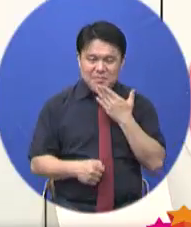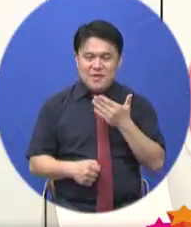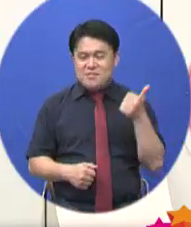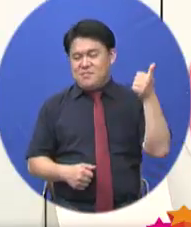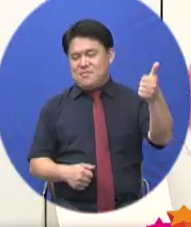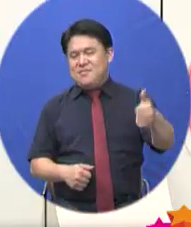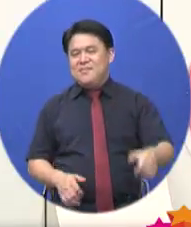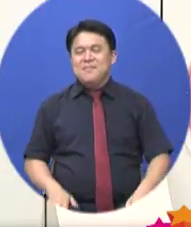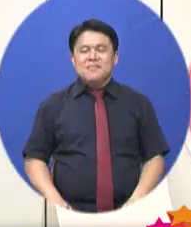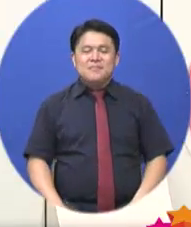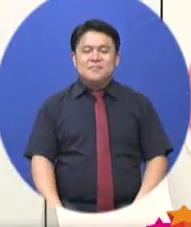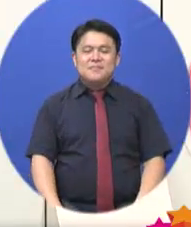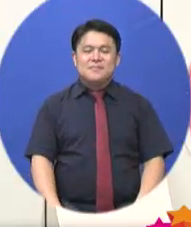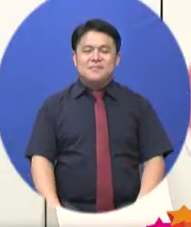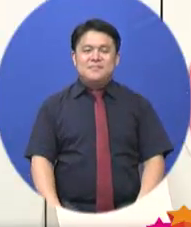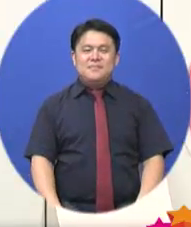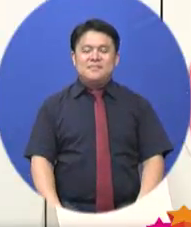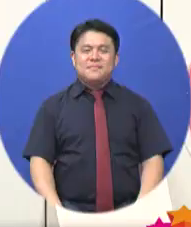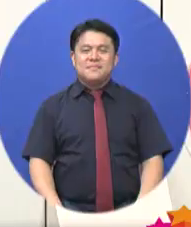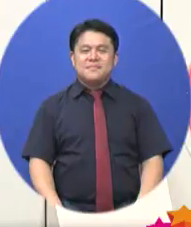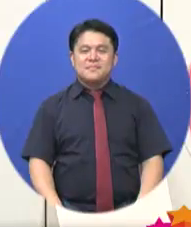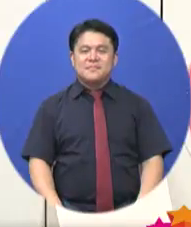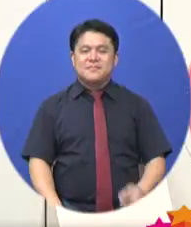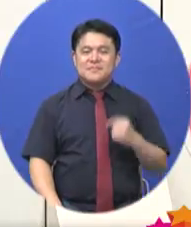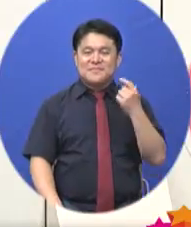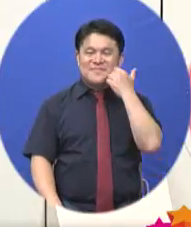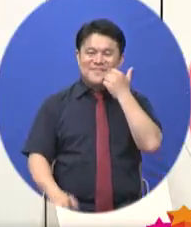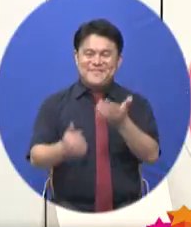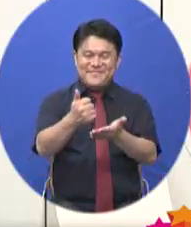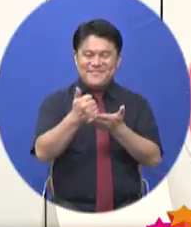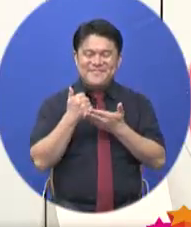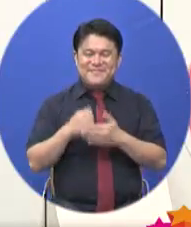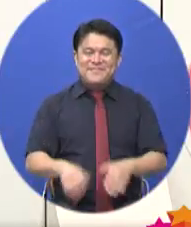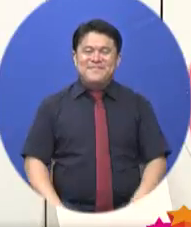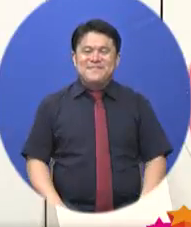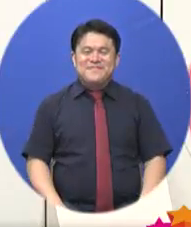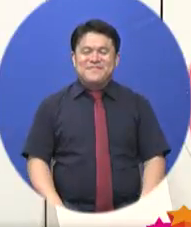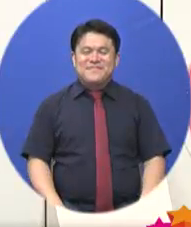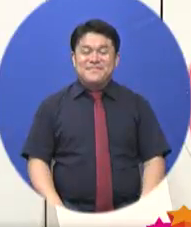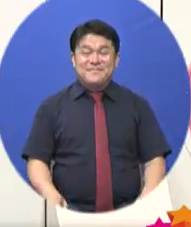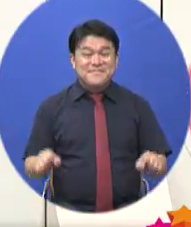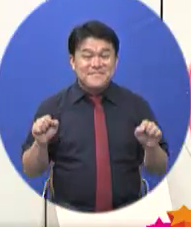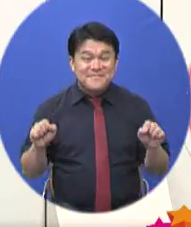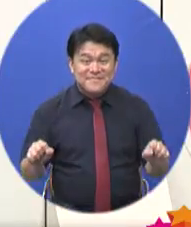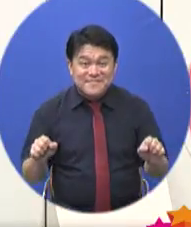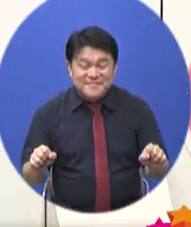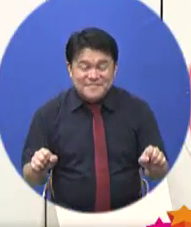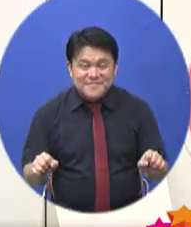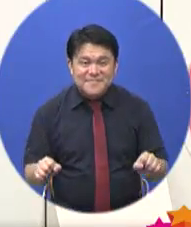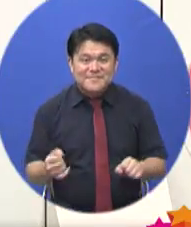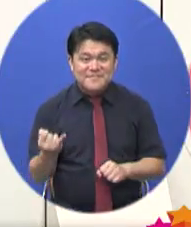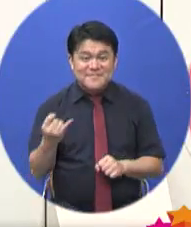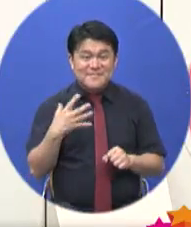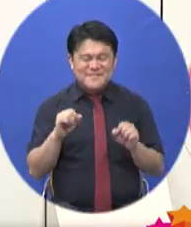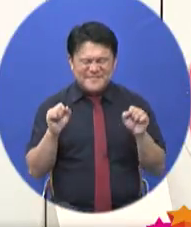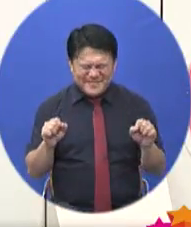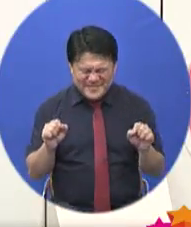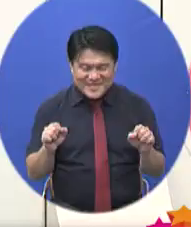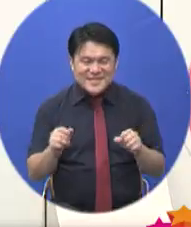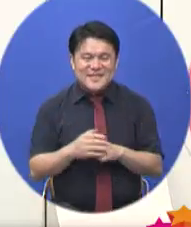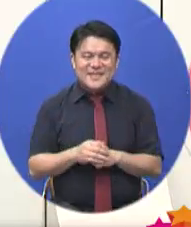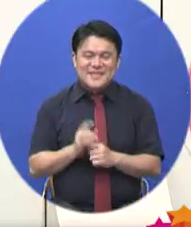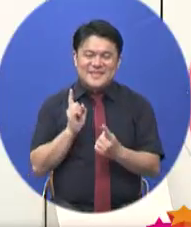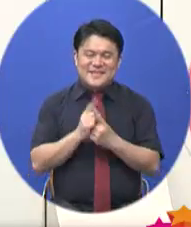얼마나 좋습니까? 네. 자 다음 분 모셔보겠습니다. 네 여보세요. 여보세요.